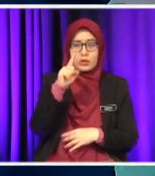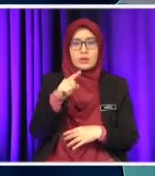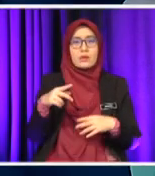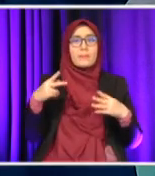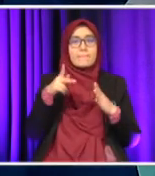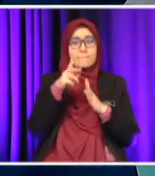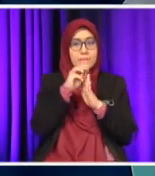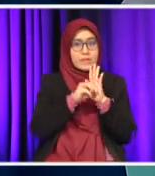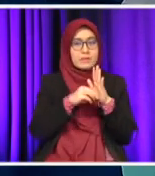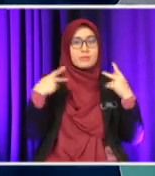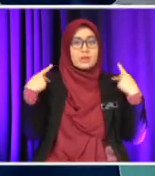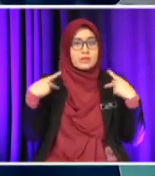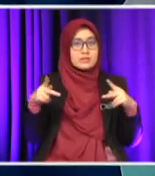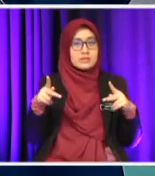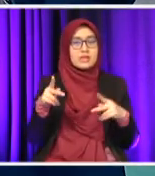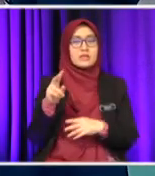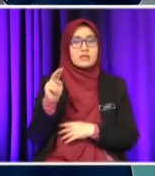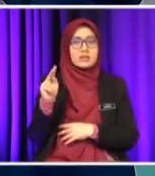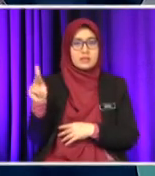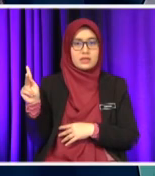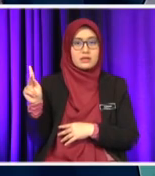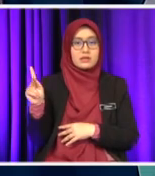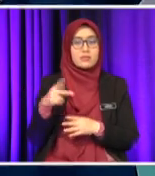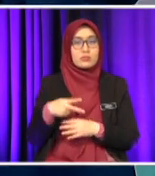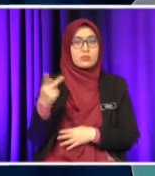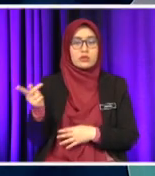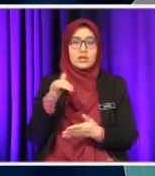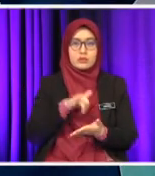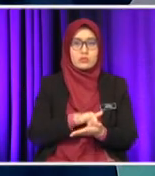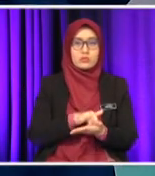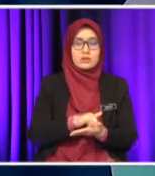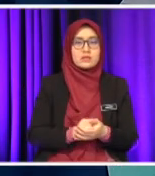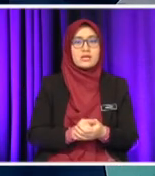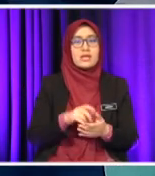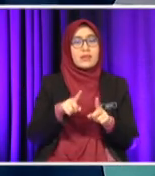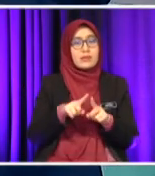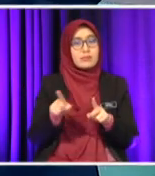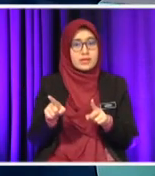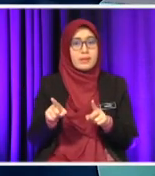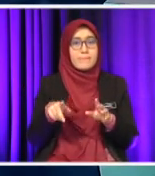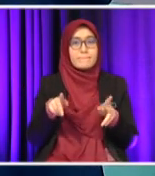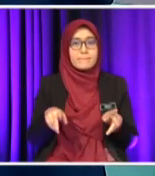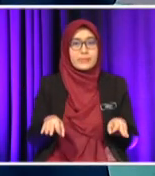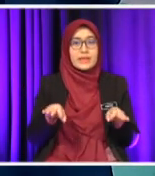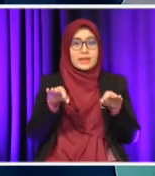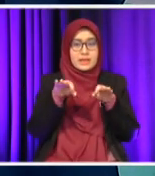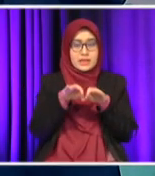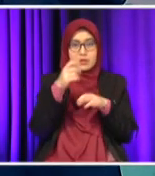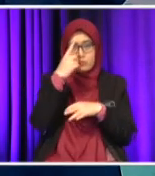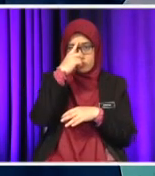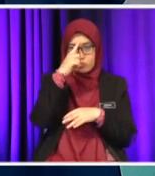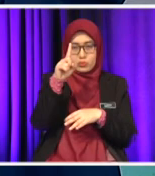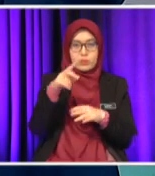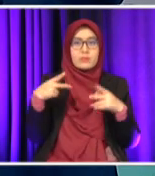tapi sebenarnya penting untuk produk yang kita rekabentuk untuk kita pasarkan supaya kita dia